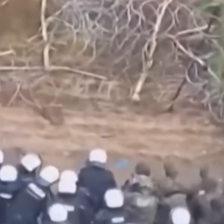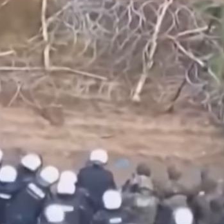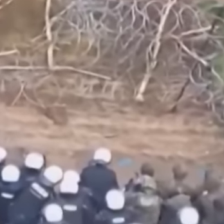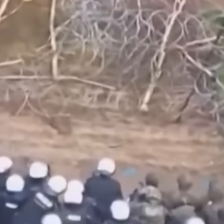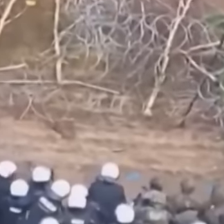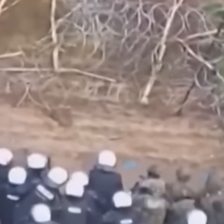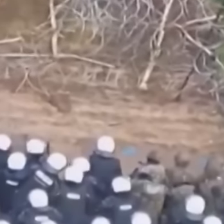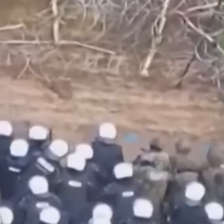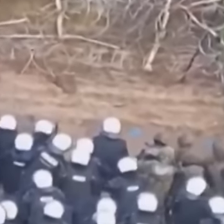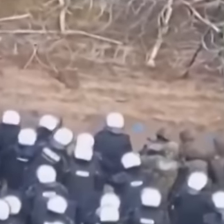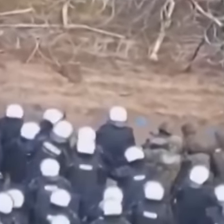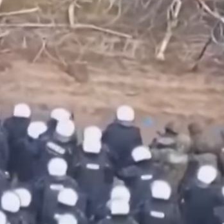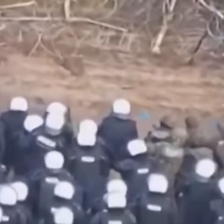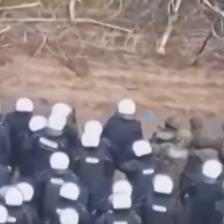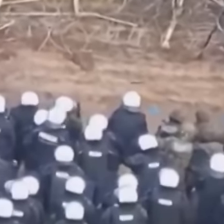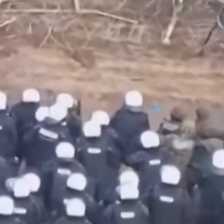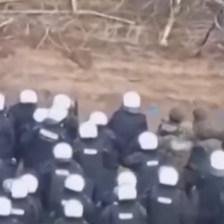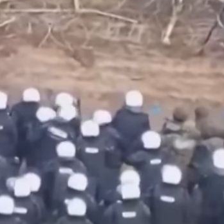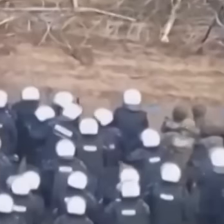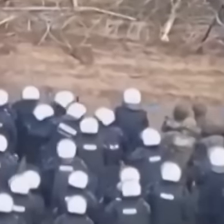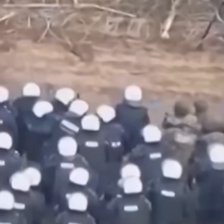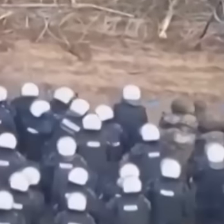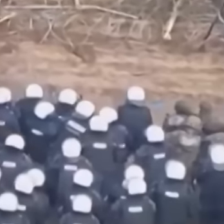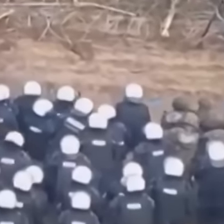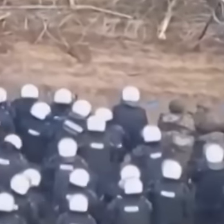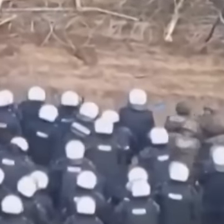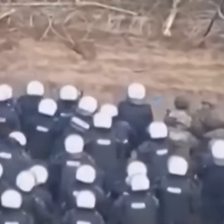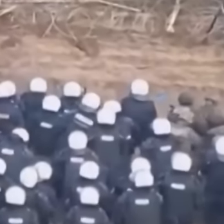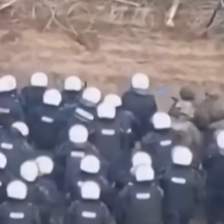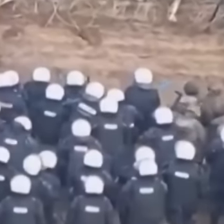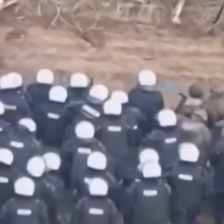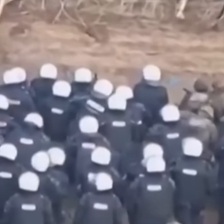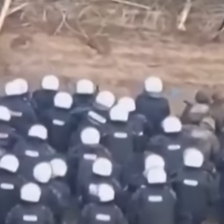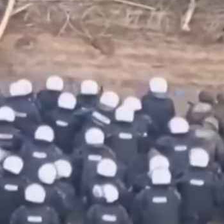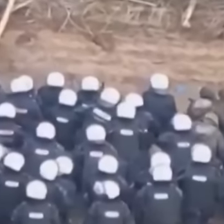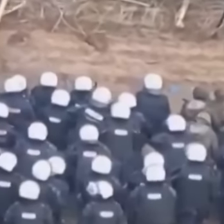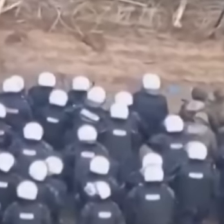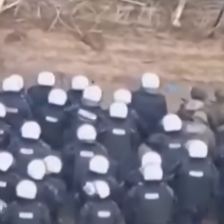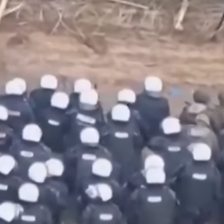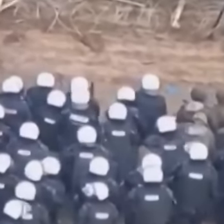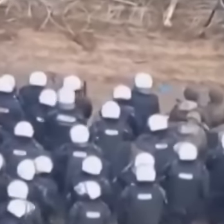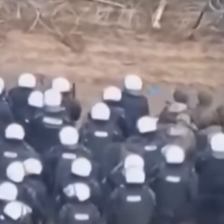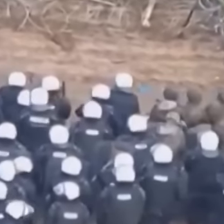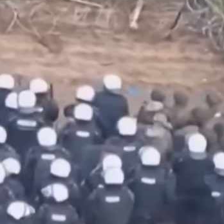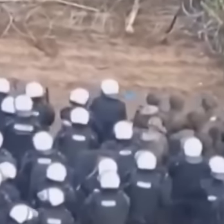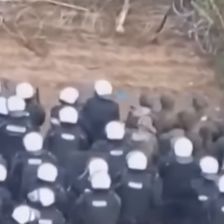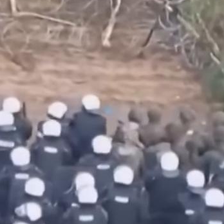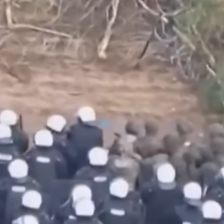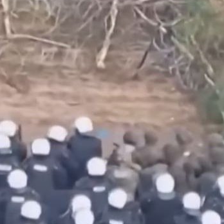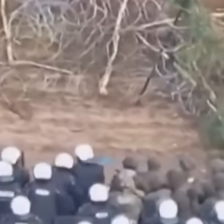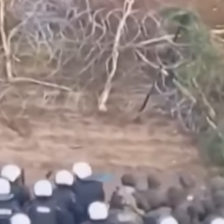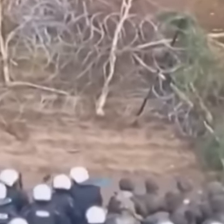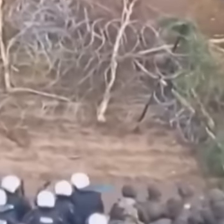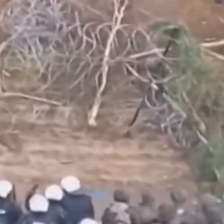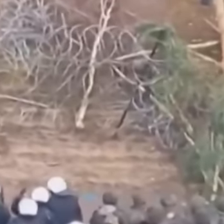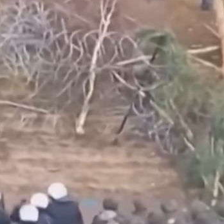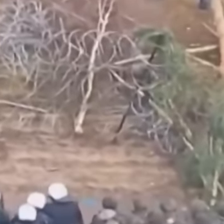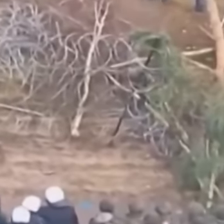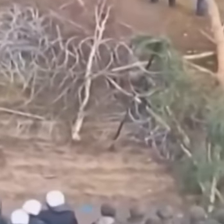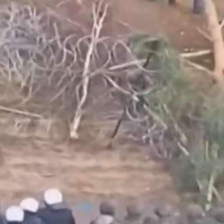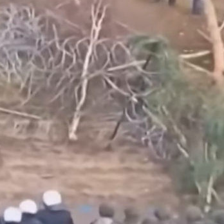kuloodpornych? Atakują ich ludzie uzbrojeni, bo broń biała to też jest broń. Przez tysiące lat ludzie zabijali się przy użyciu broni